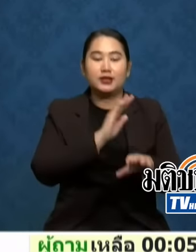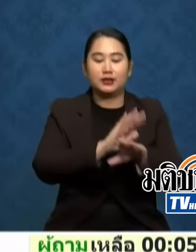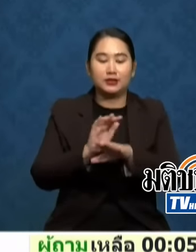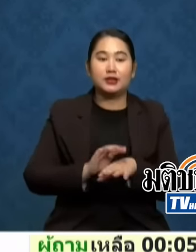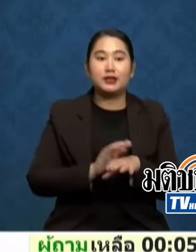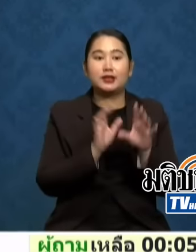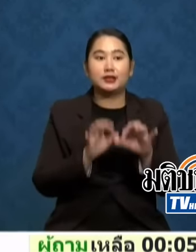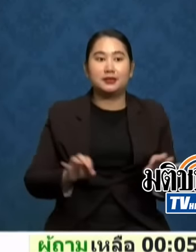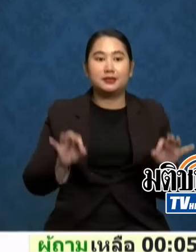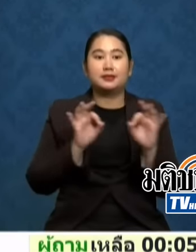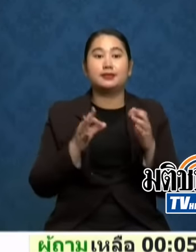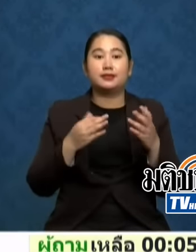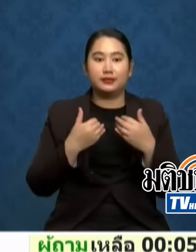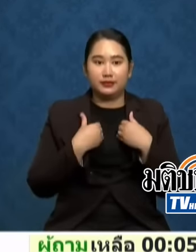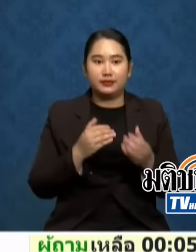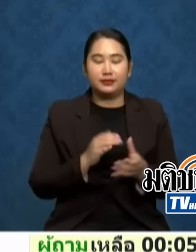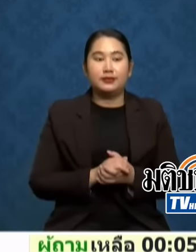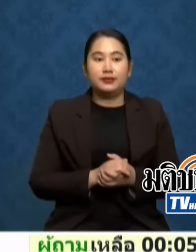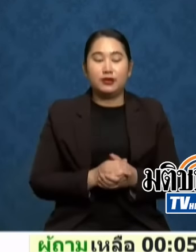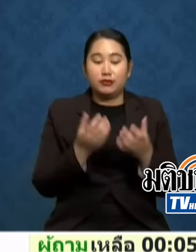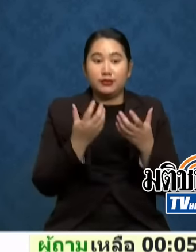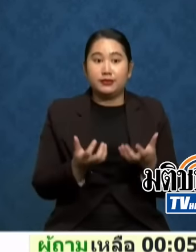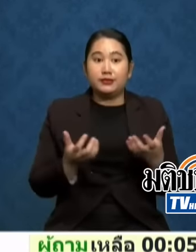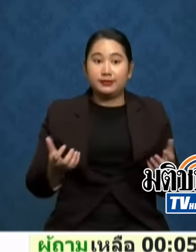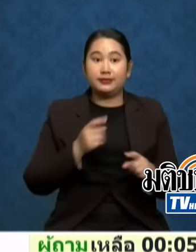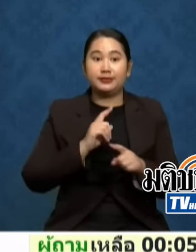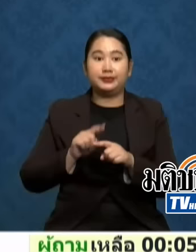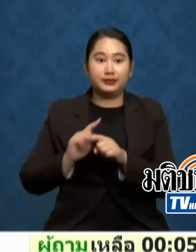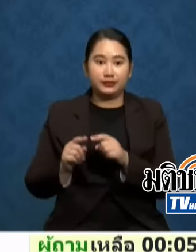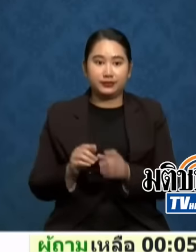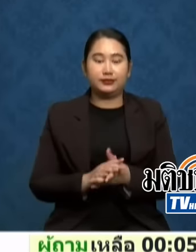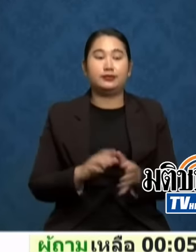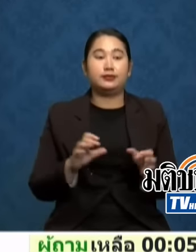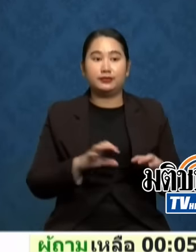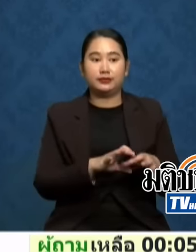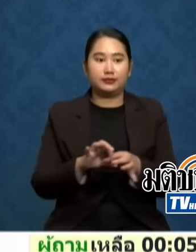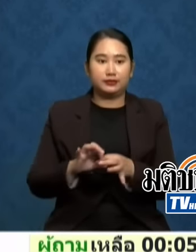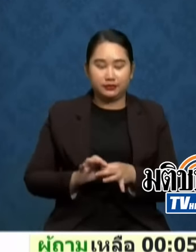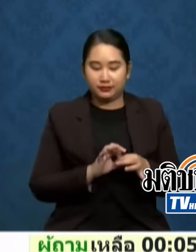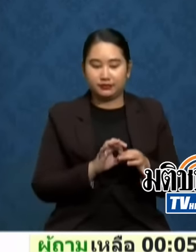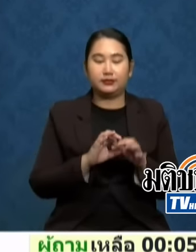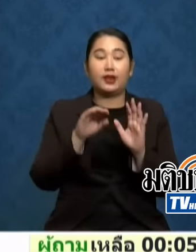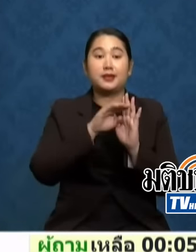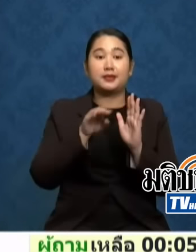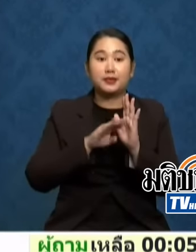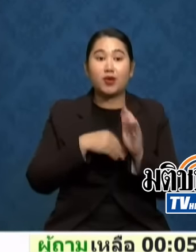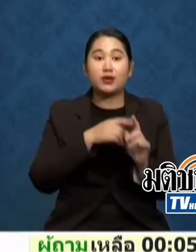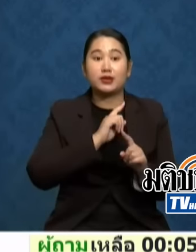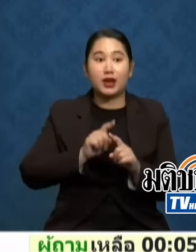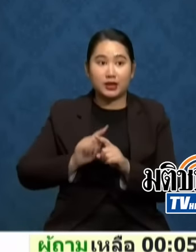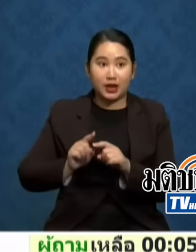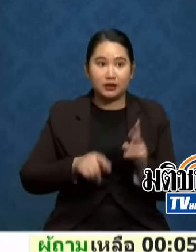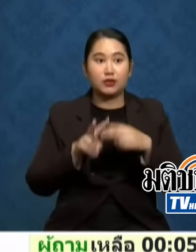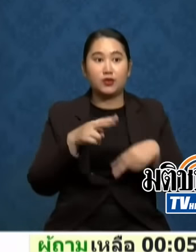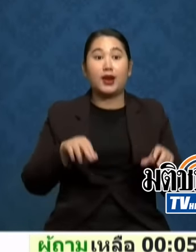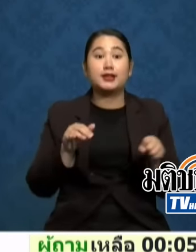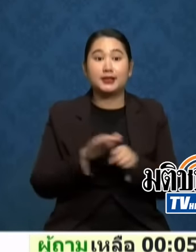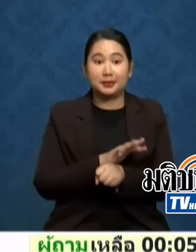องที่มีความสำคัญนะครับเครื่องไม้เครื่องมือทั้งหลายที่จะนำไปใช้ในการกำหนดในการหาข้อมูลทั้งหลายมันต้องครอบ